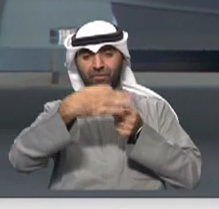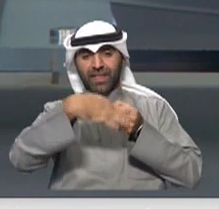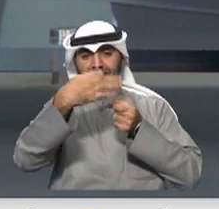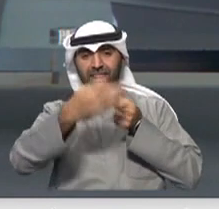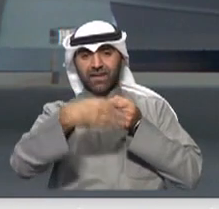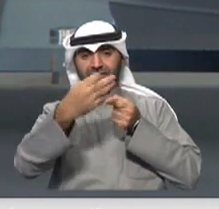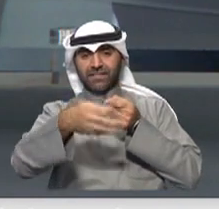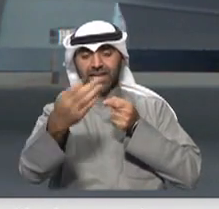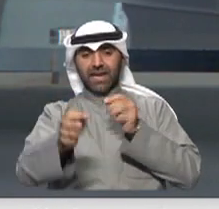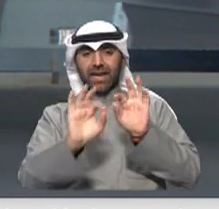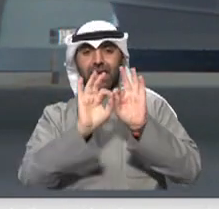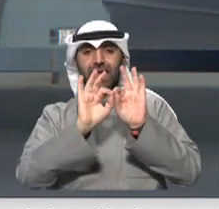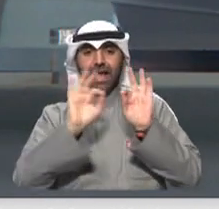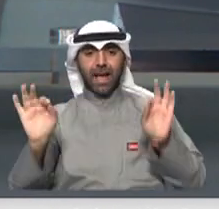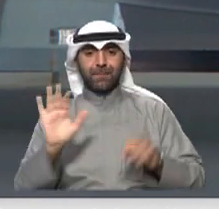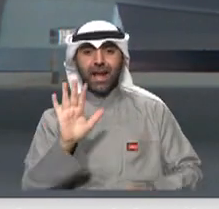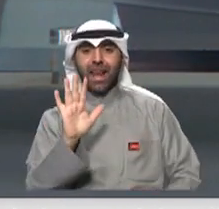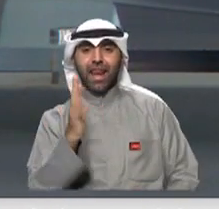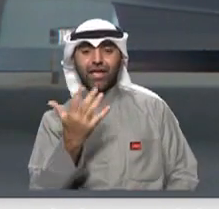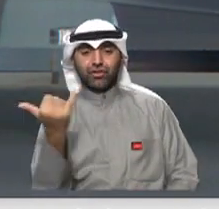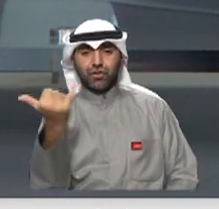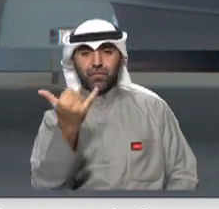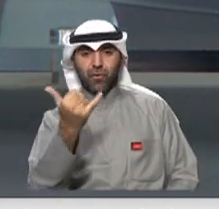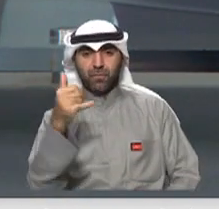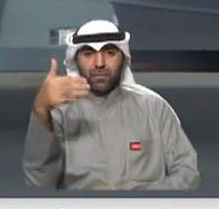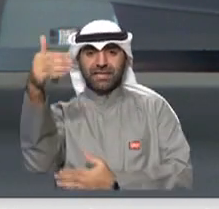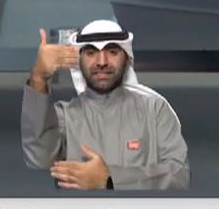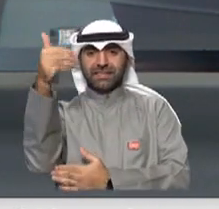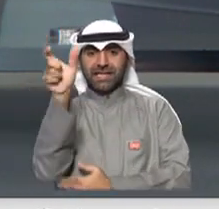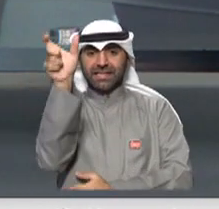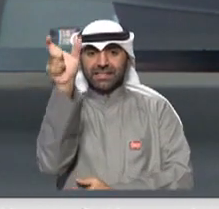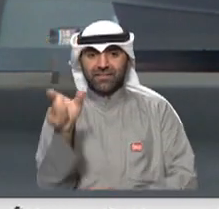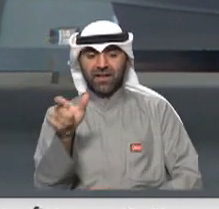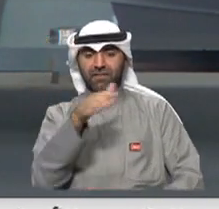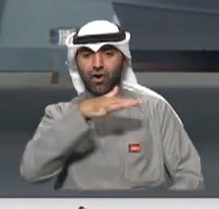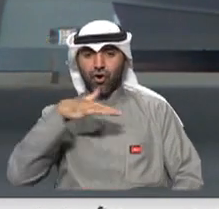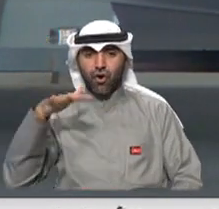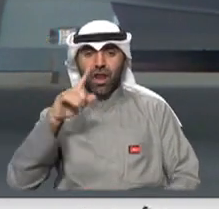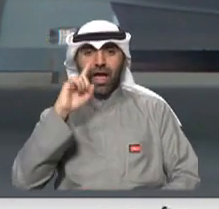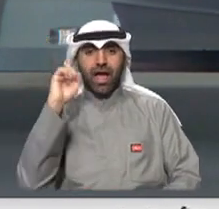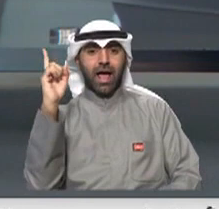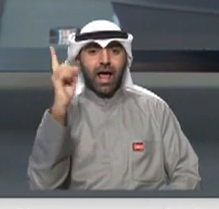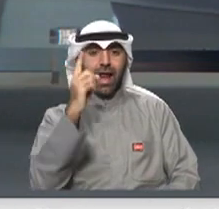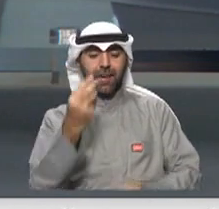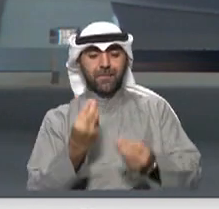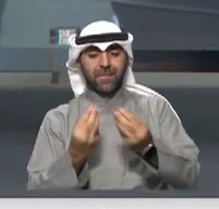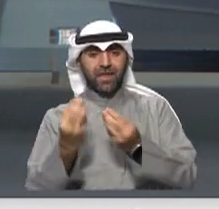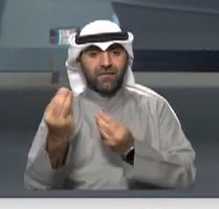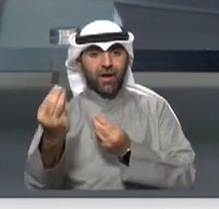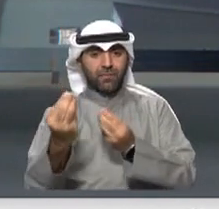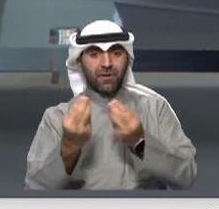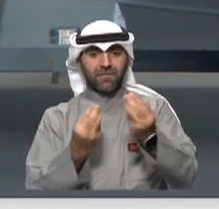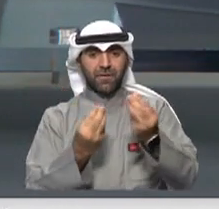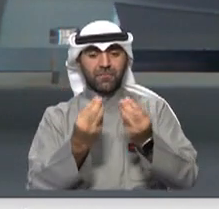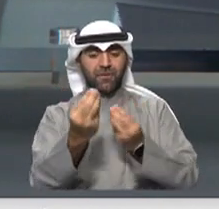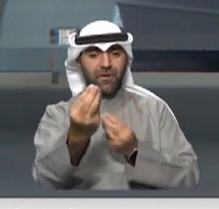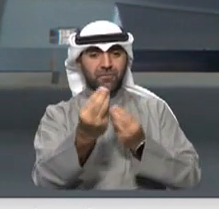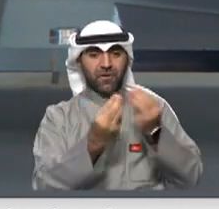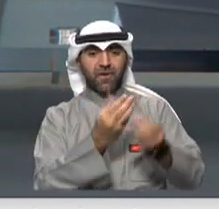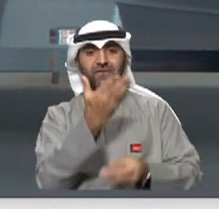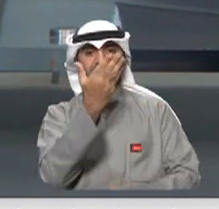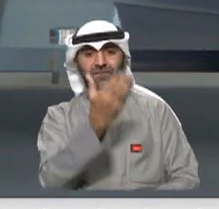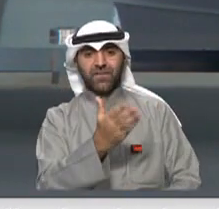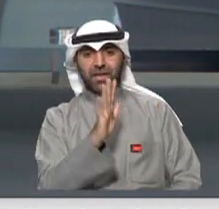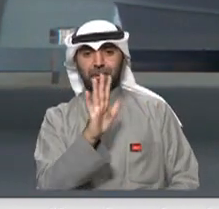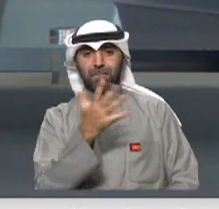دولة الكويت بنشرهم روح التفاهم بين البشر حول العالم، واحتفالا بمرور 40 عاما